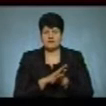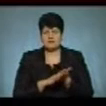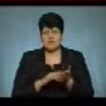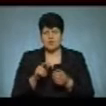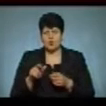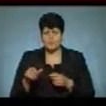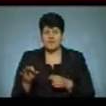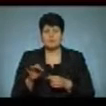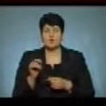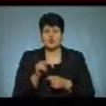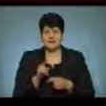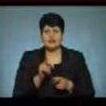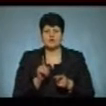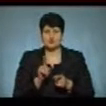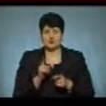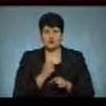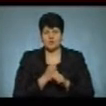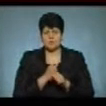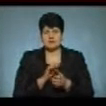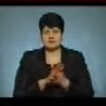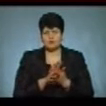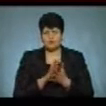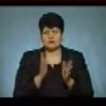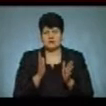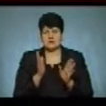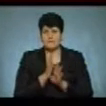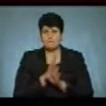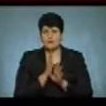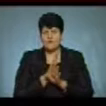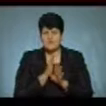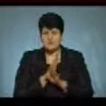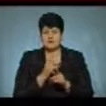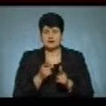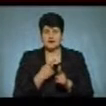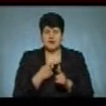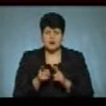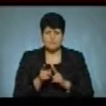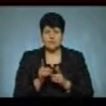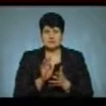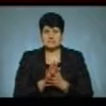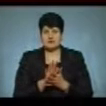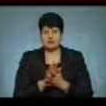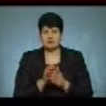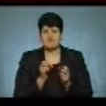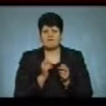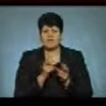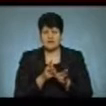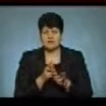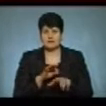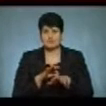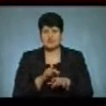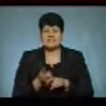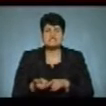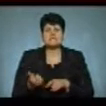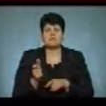про те, що здійснюється забруднення атмосферного повітря або забруднення або викиди здійснюються з